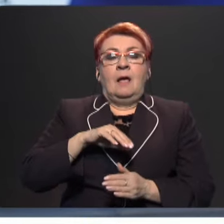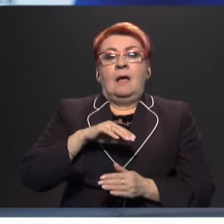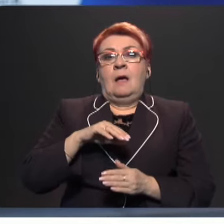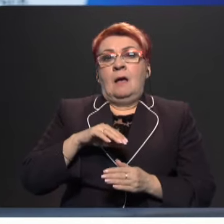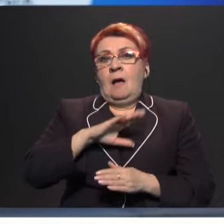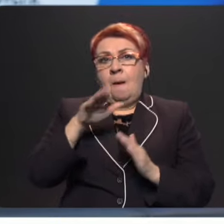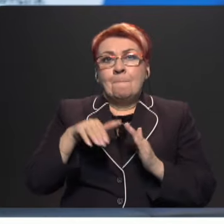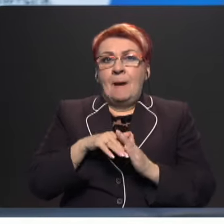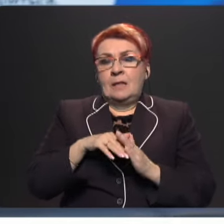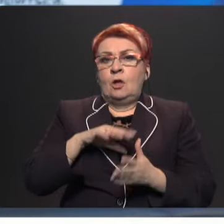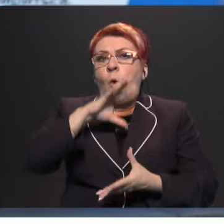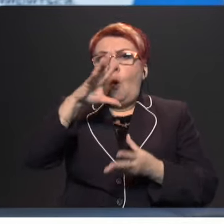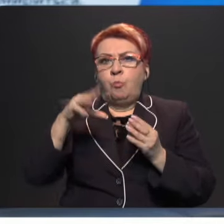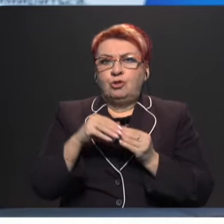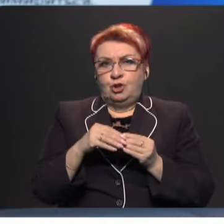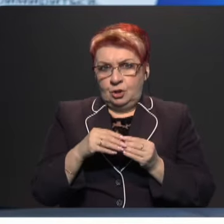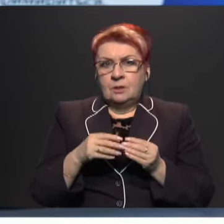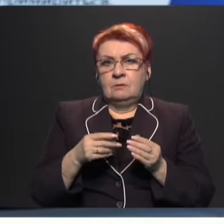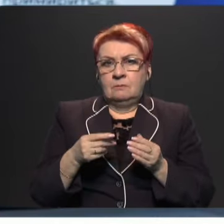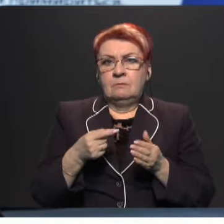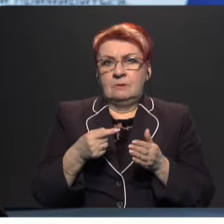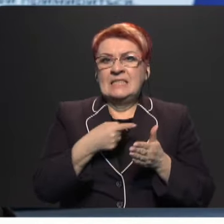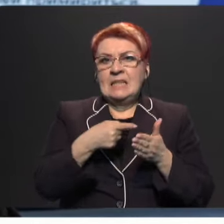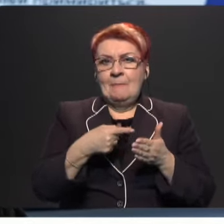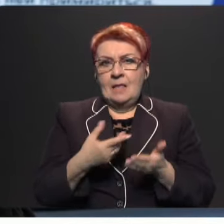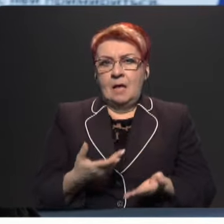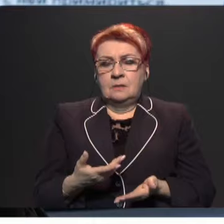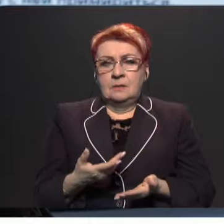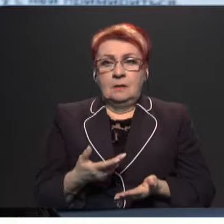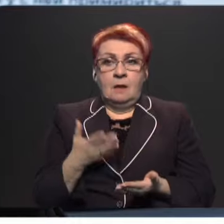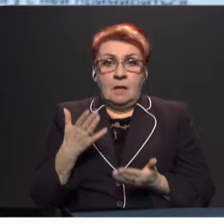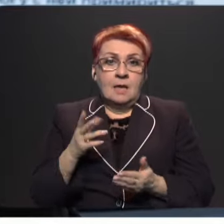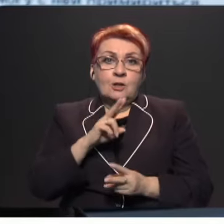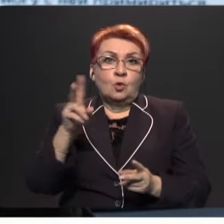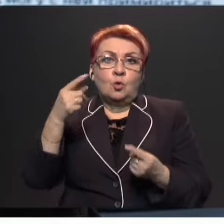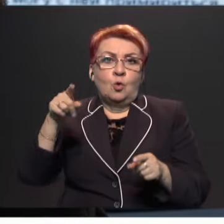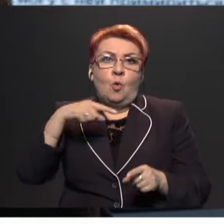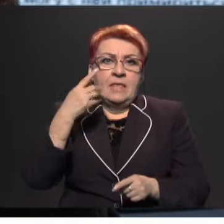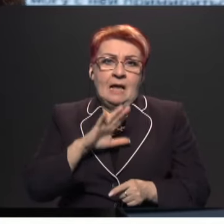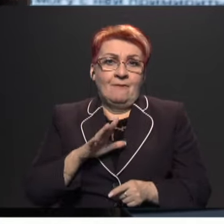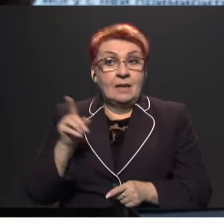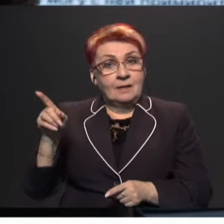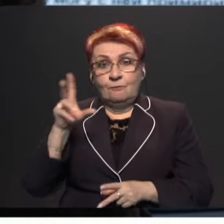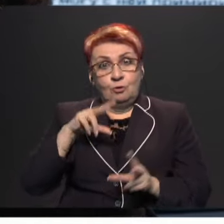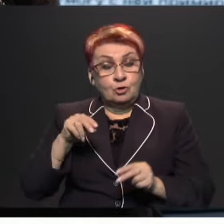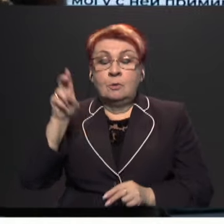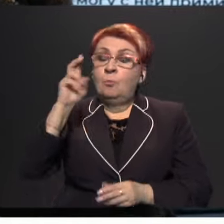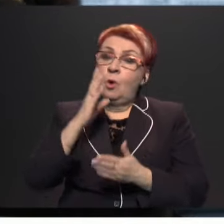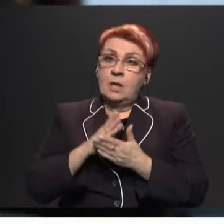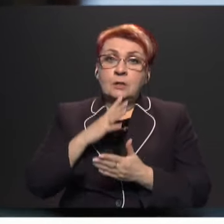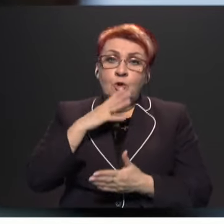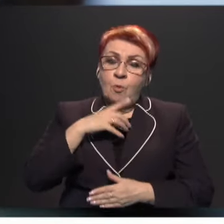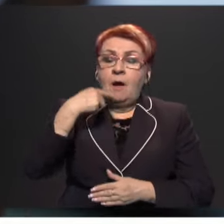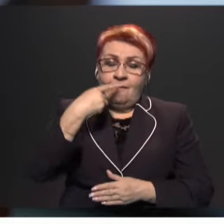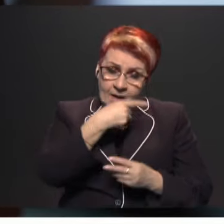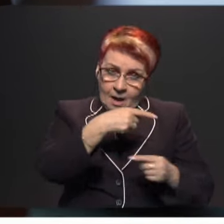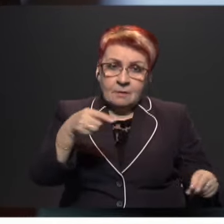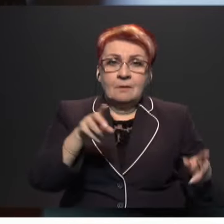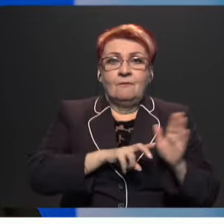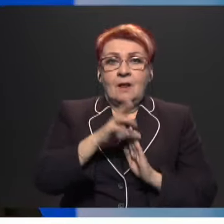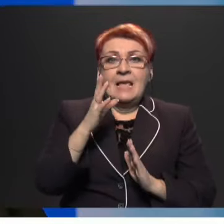на каком-нибудь из приходов не слышали проповедь на эту тему, то это не значит, что кто-то другой об этом не говорит. Бог есть любовь, и